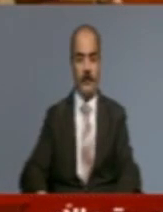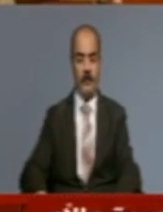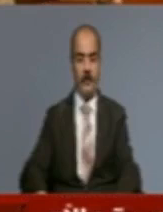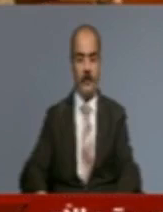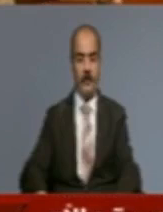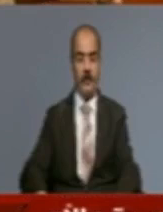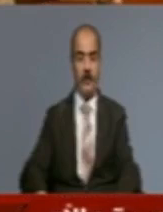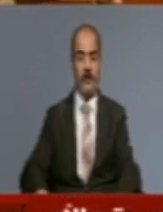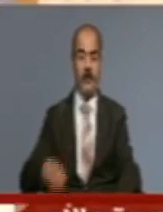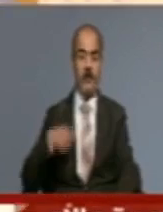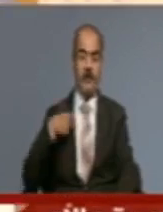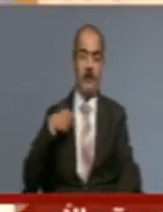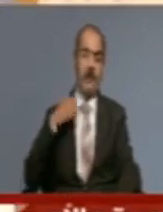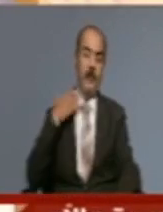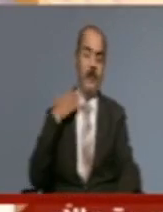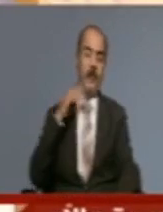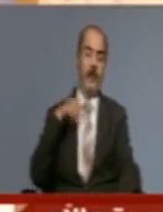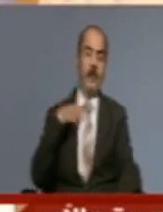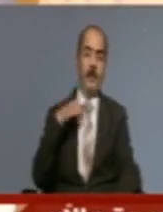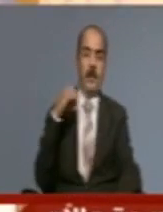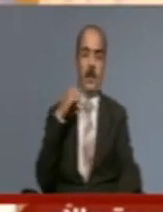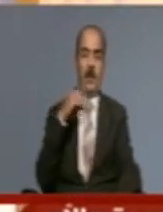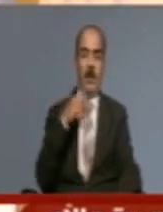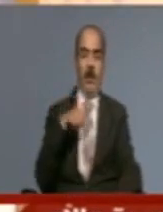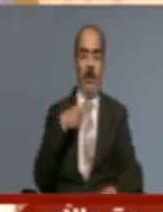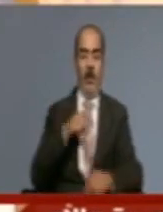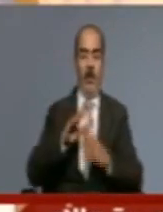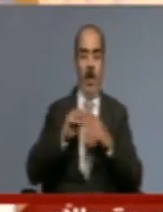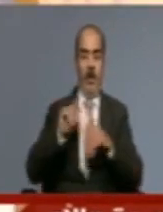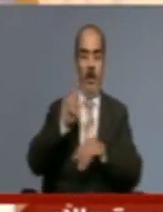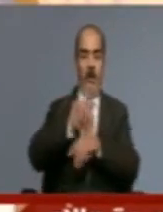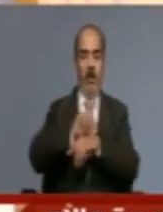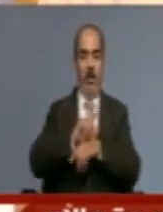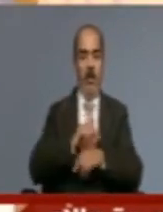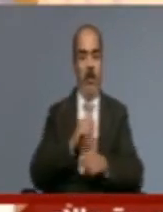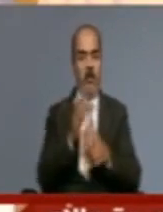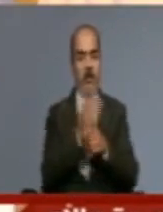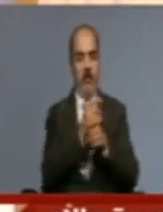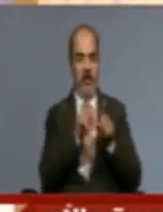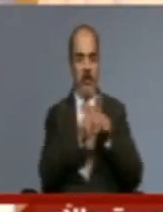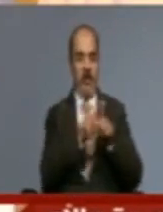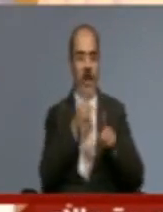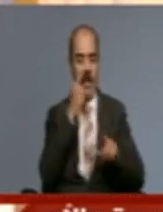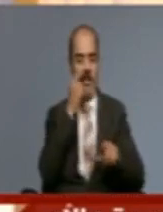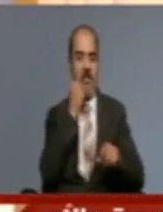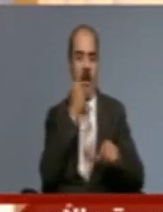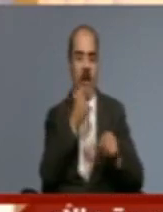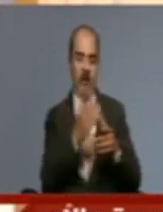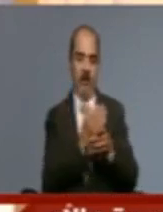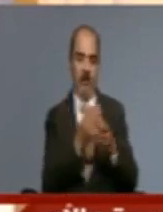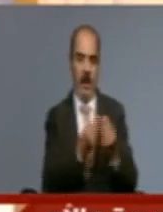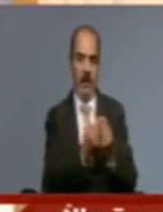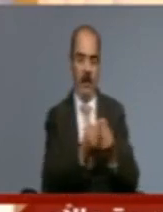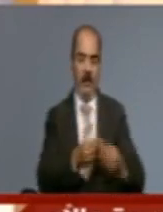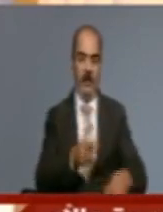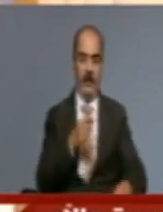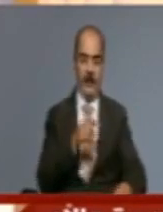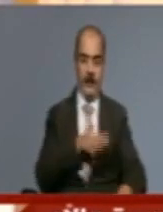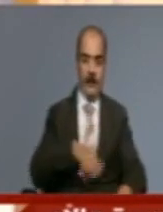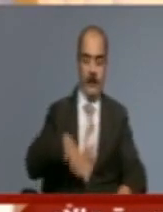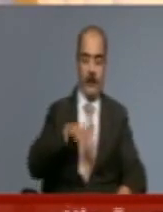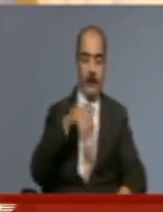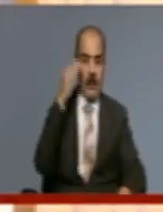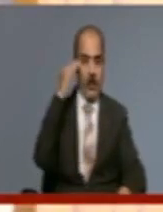فخامة السيد الرئيس عبد الفتاح السيسي رئيس الجمهورية، السيدة الفاضلة حرم السيد الرئيس، تفخر المرأة المصرية